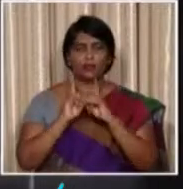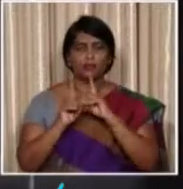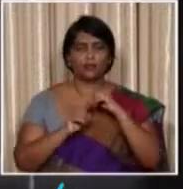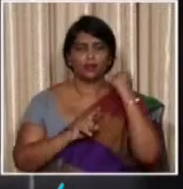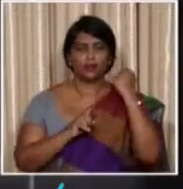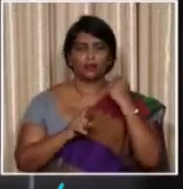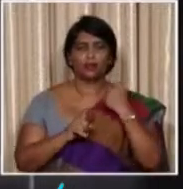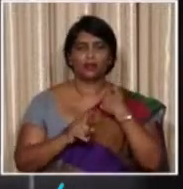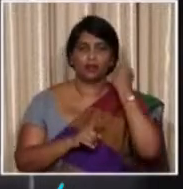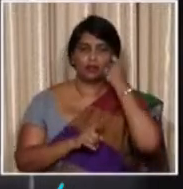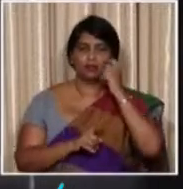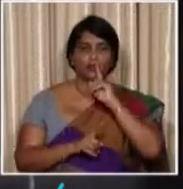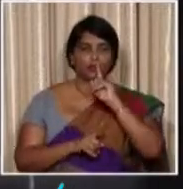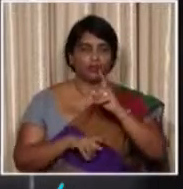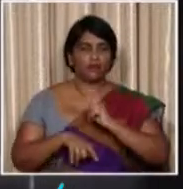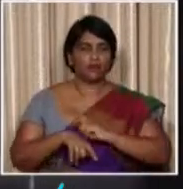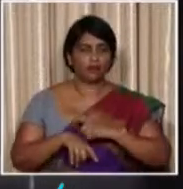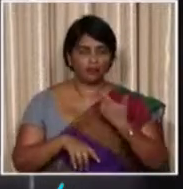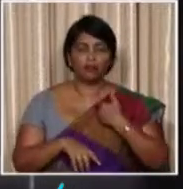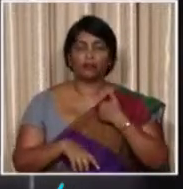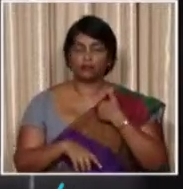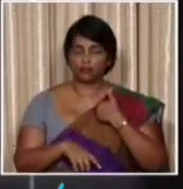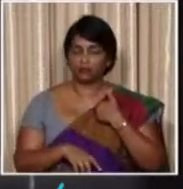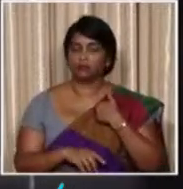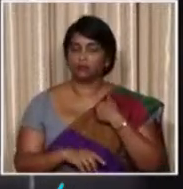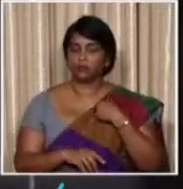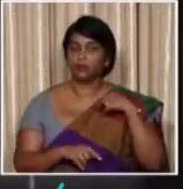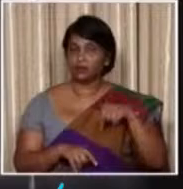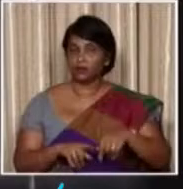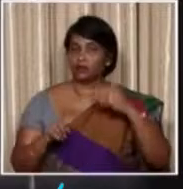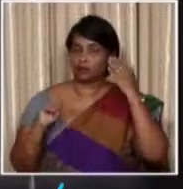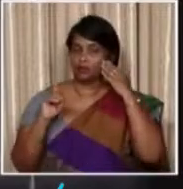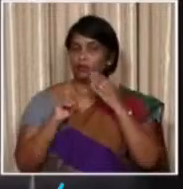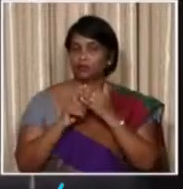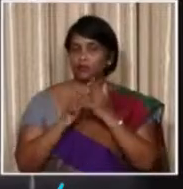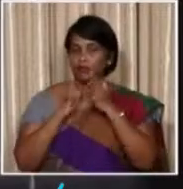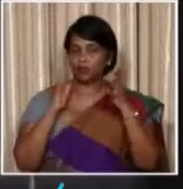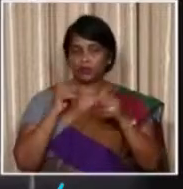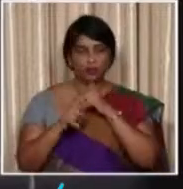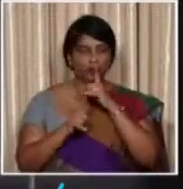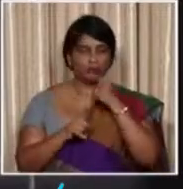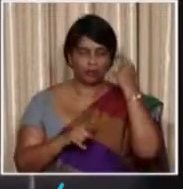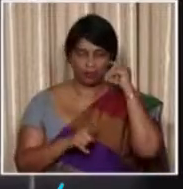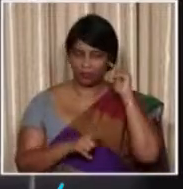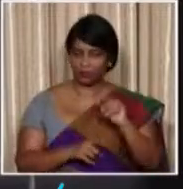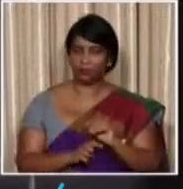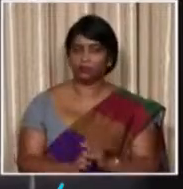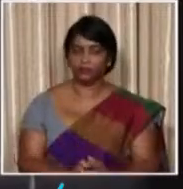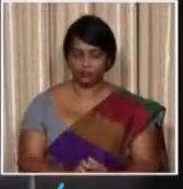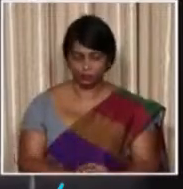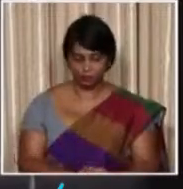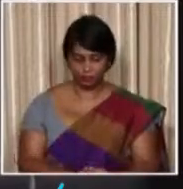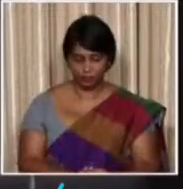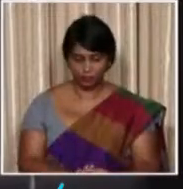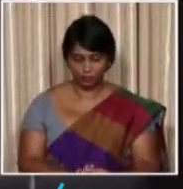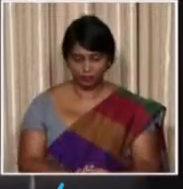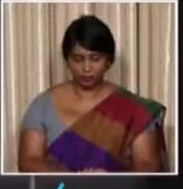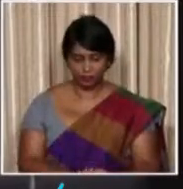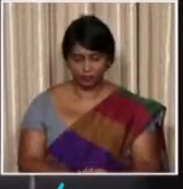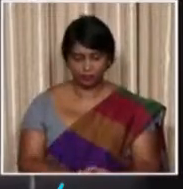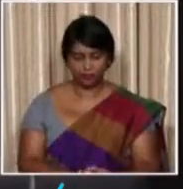දවසේ මගේ අදහස් ප්‍රකාශ කරන්න බැරි වුණා එකන්දම ඒ පැත්ත ගැන ටිකක් වැඩියෙන් කතා කරන්න බලාපොරොත්තු වෙනවා